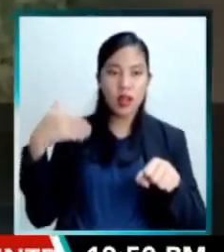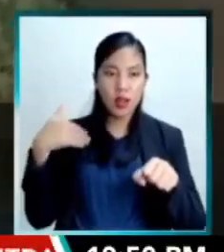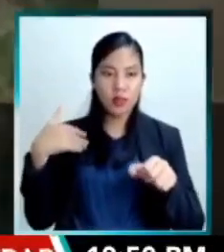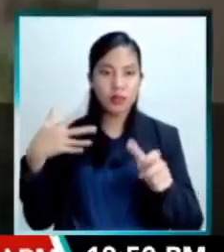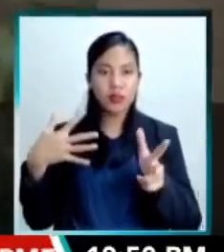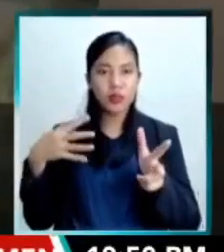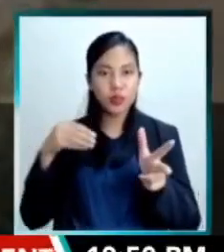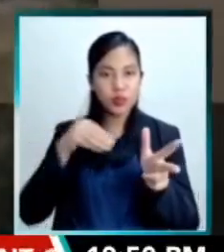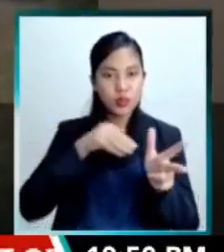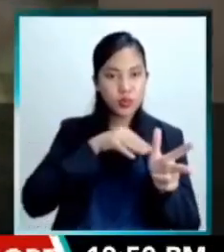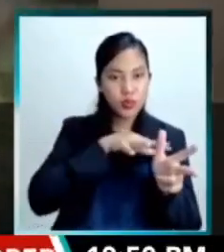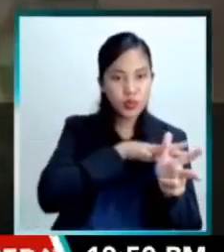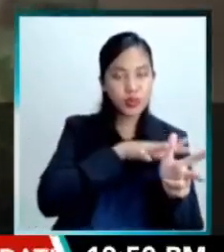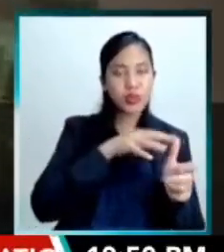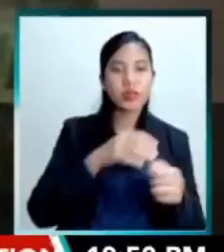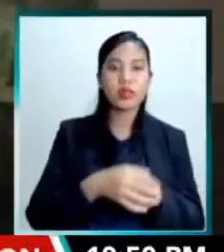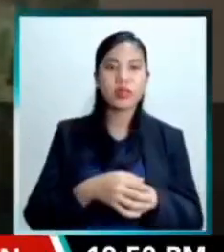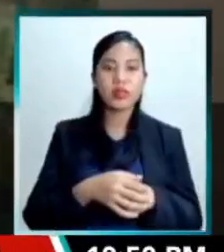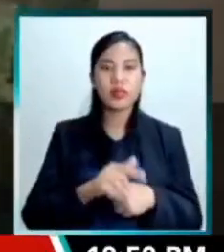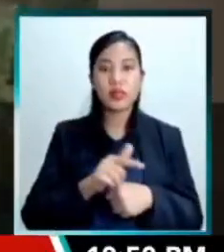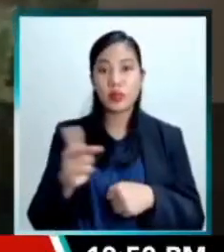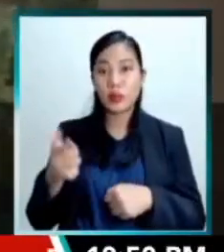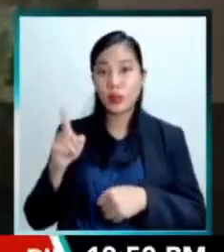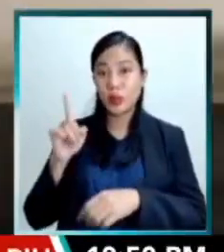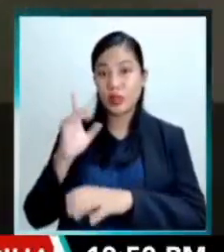at isa pang sasakyan.